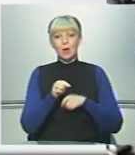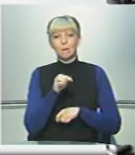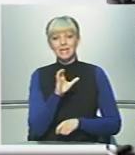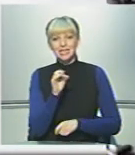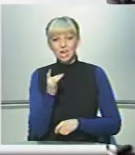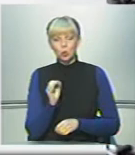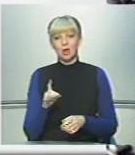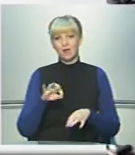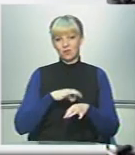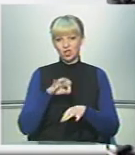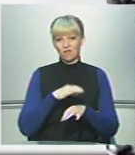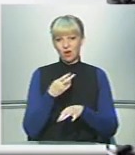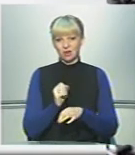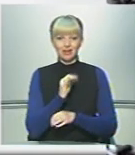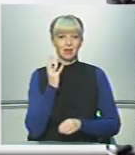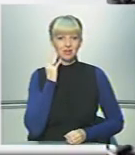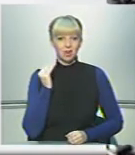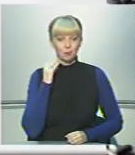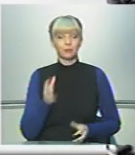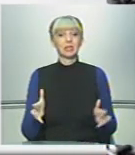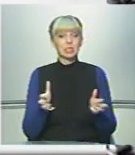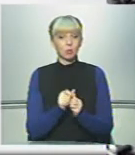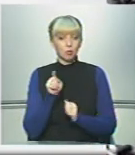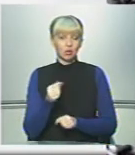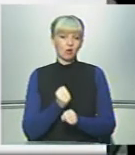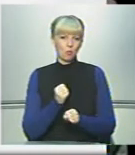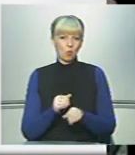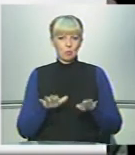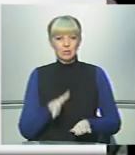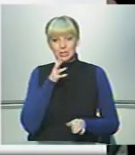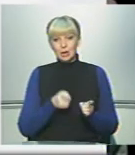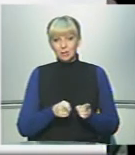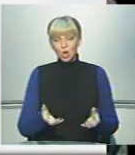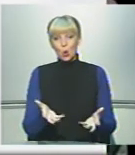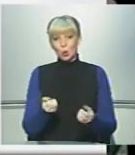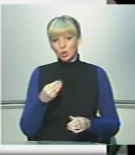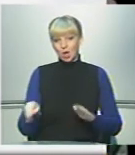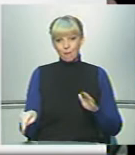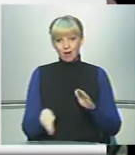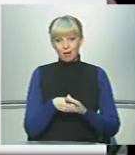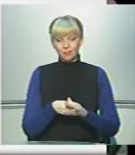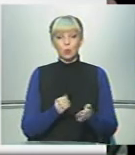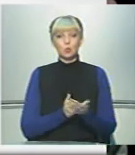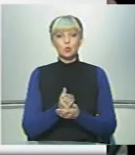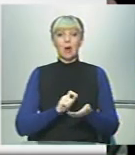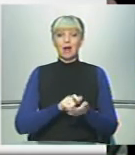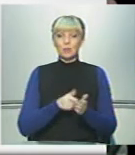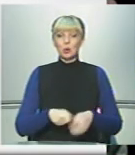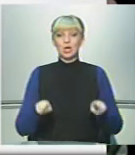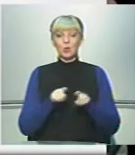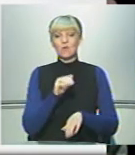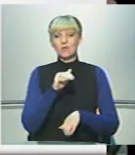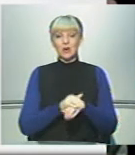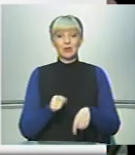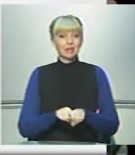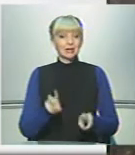бісеру для вишивання і яблук. Затримали його на робочому місці під час одержання хабара. У службовому кабінеті також